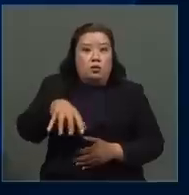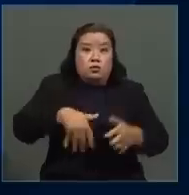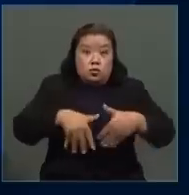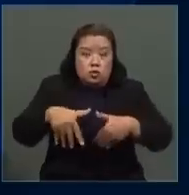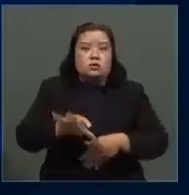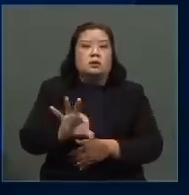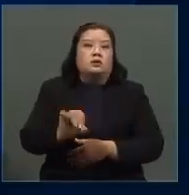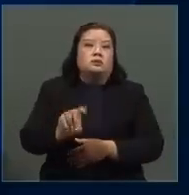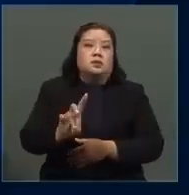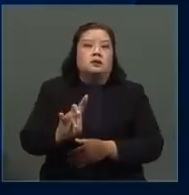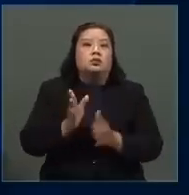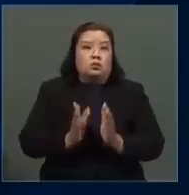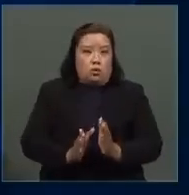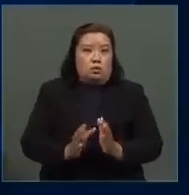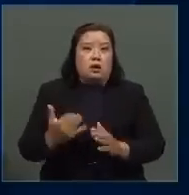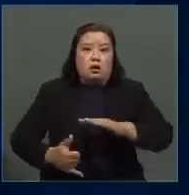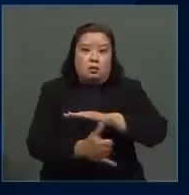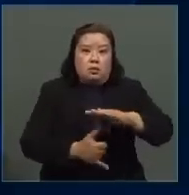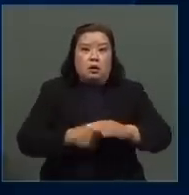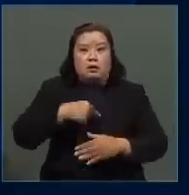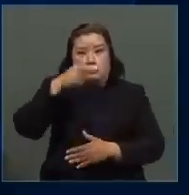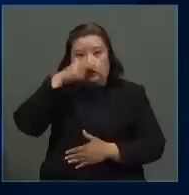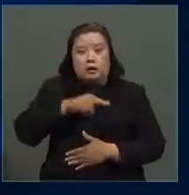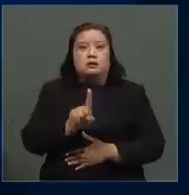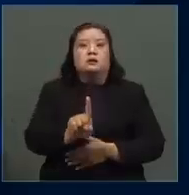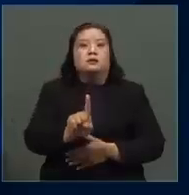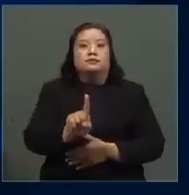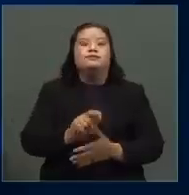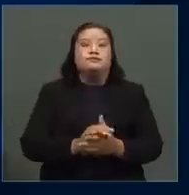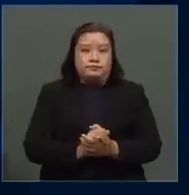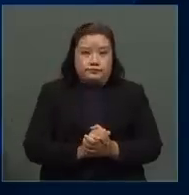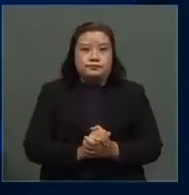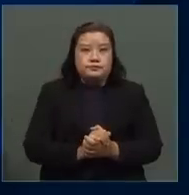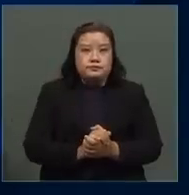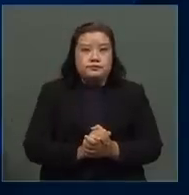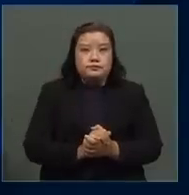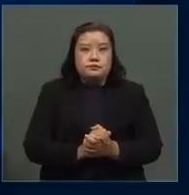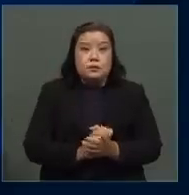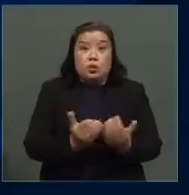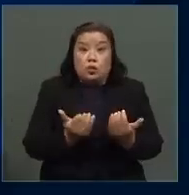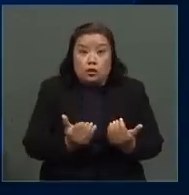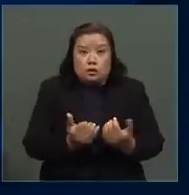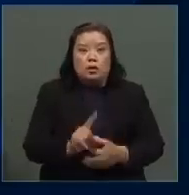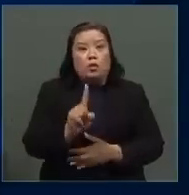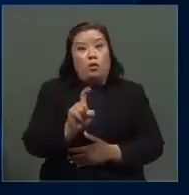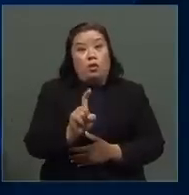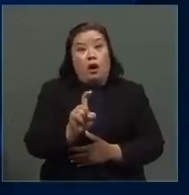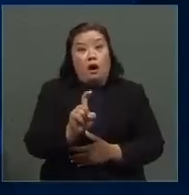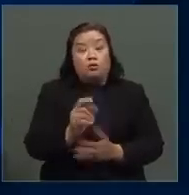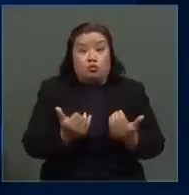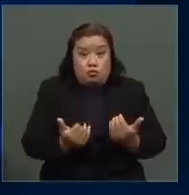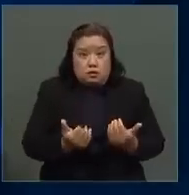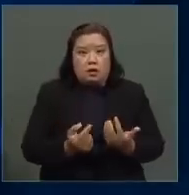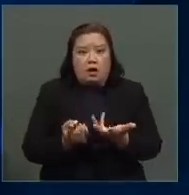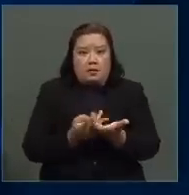รายและเดินทางจากต่างประเทศ 1รายค่ะก็อย่างที่เรียนนะคะว่าในส่วนของผู้เสียชีวิตวันนี้ตัวเลข